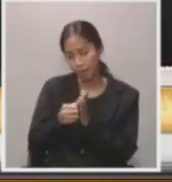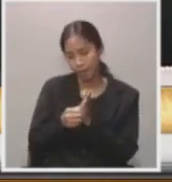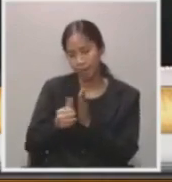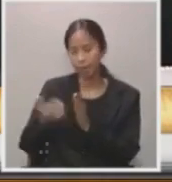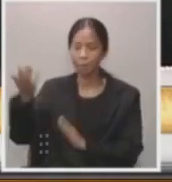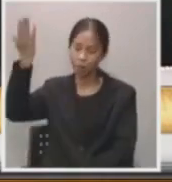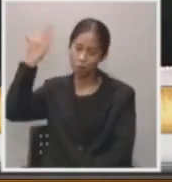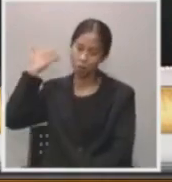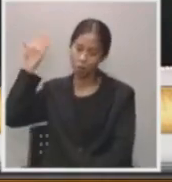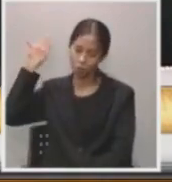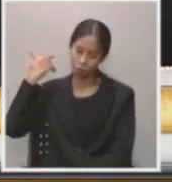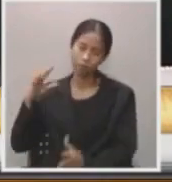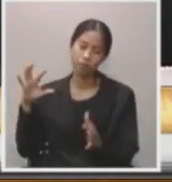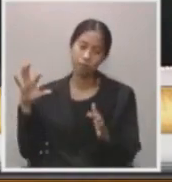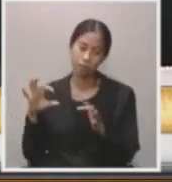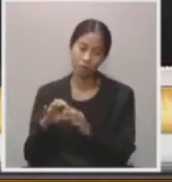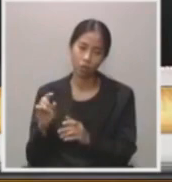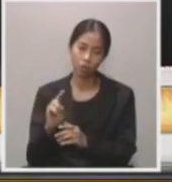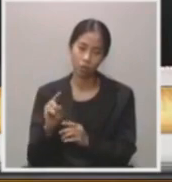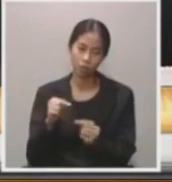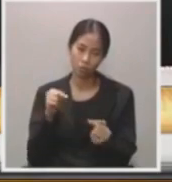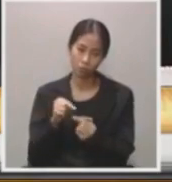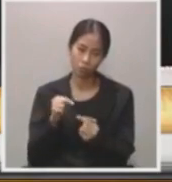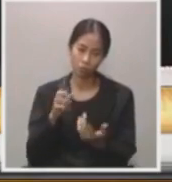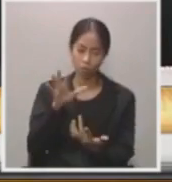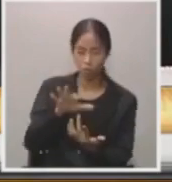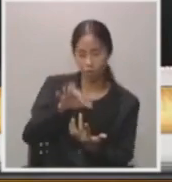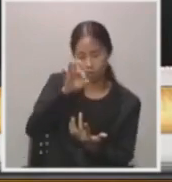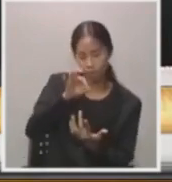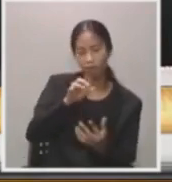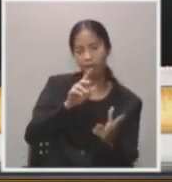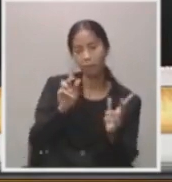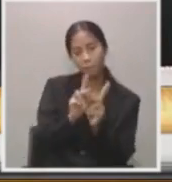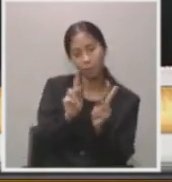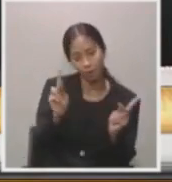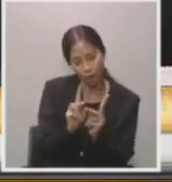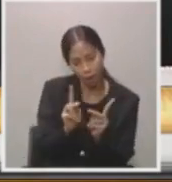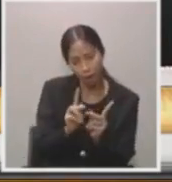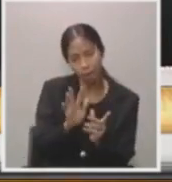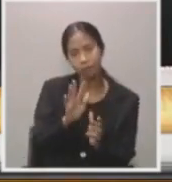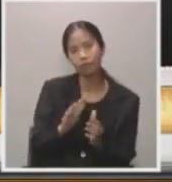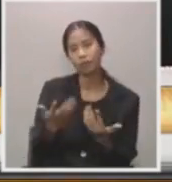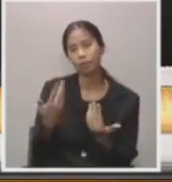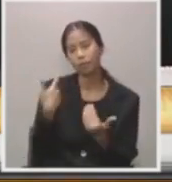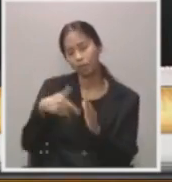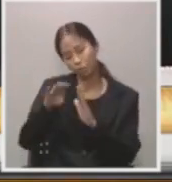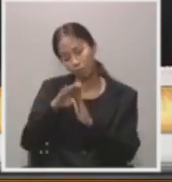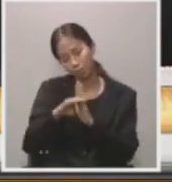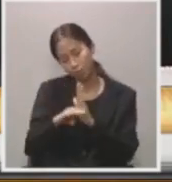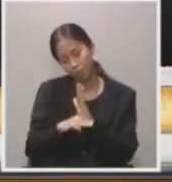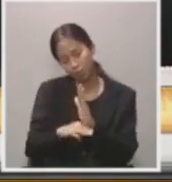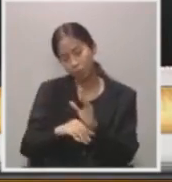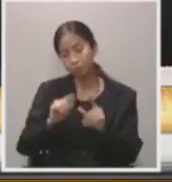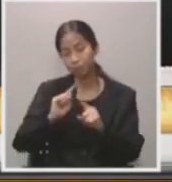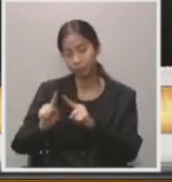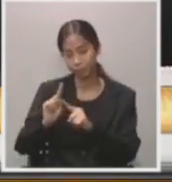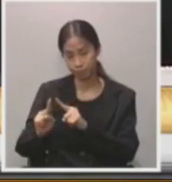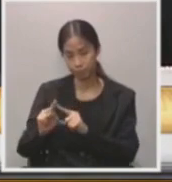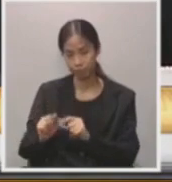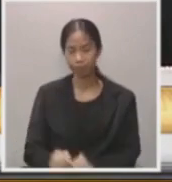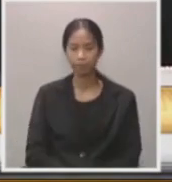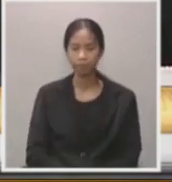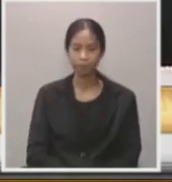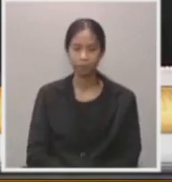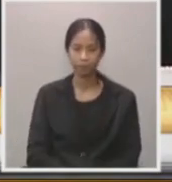ในอดีตที่ผ่านมาที่เกี่ยวข้องกับการสรรหาที่เกี่ยวข้องกับคณะกรรมการเกี่ยวข้องกับกระบวนการต่างๆเหล่านี้แต่ถ